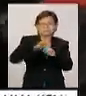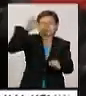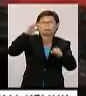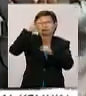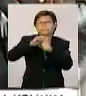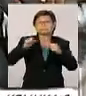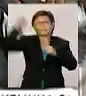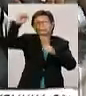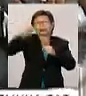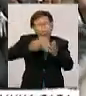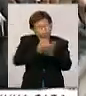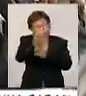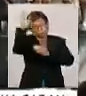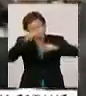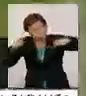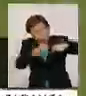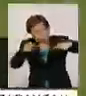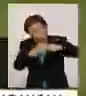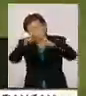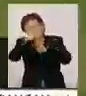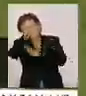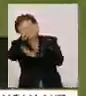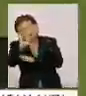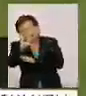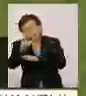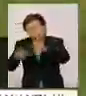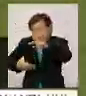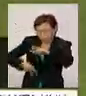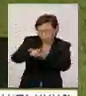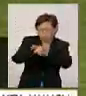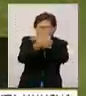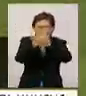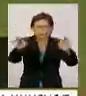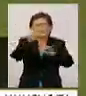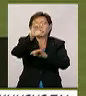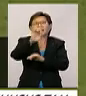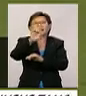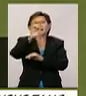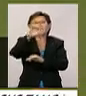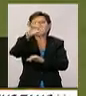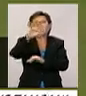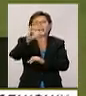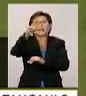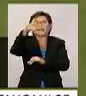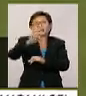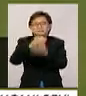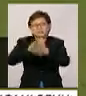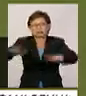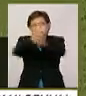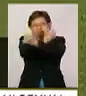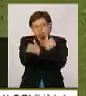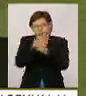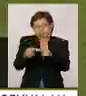jaringan dan hampir memperolehinya pada minit ke-38. Hasil sepakan percuma Ilyas namun diselamatkan penjaga gol lawan dan